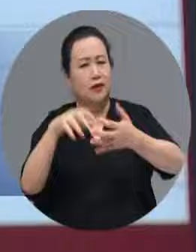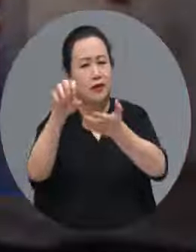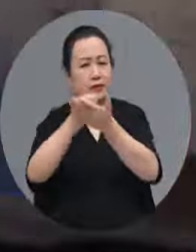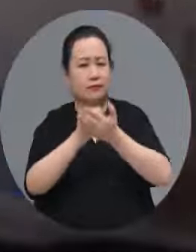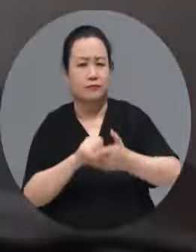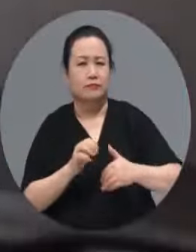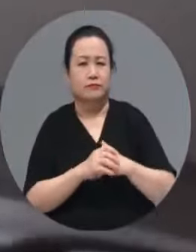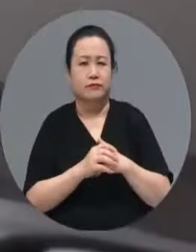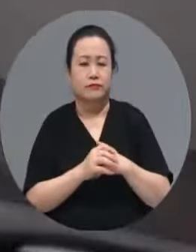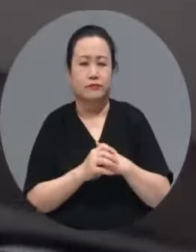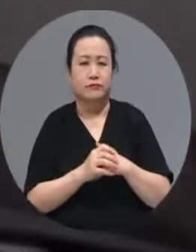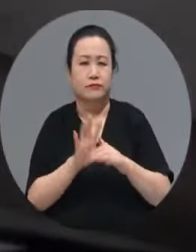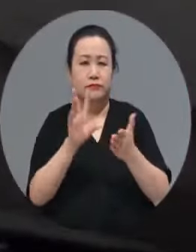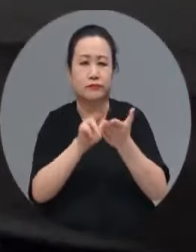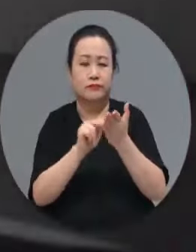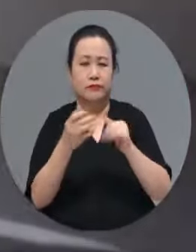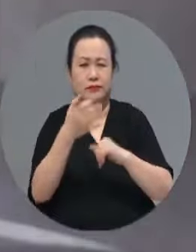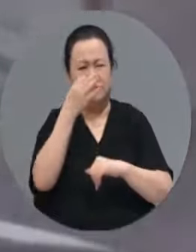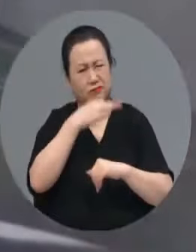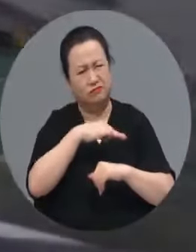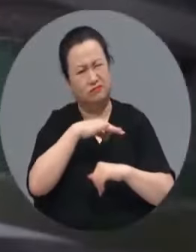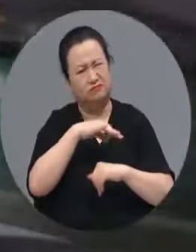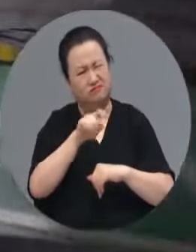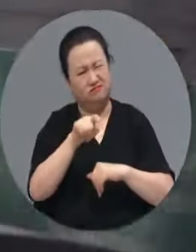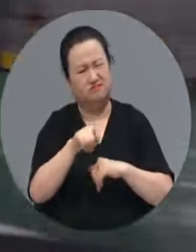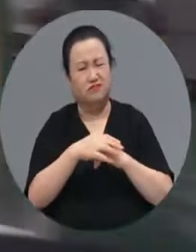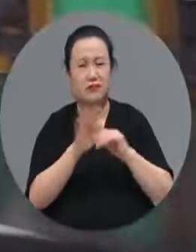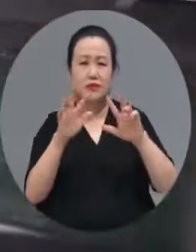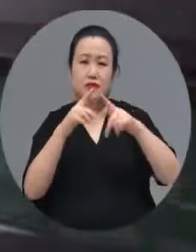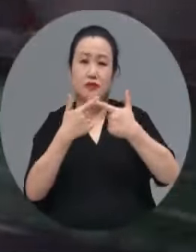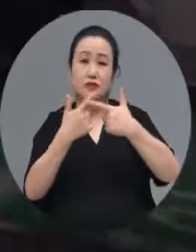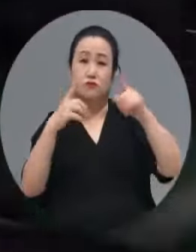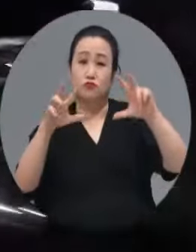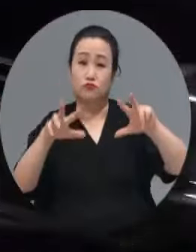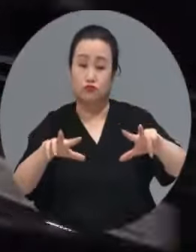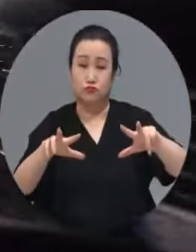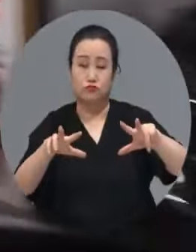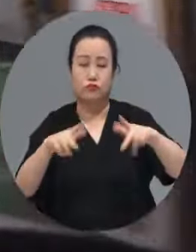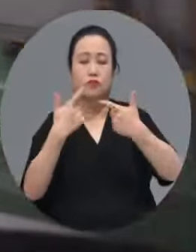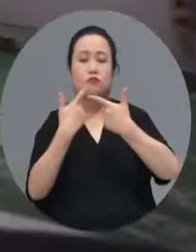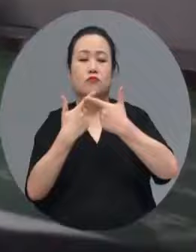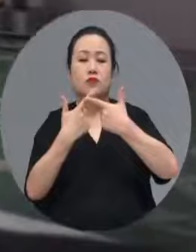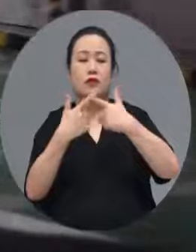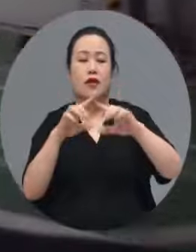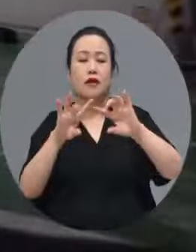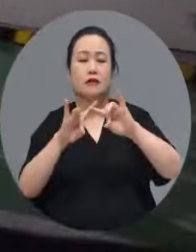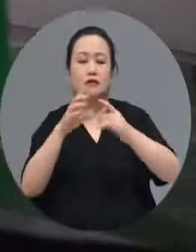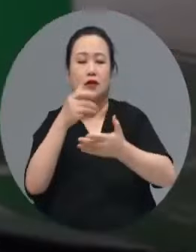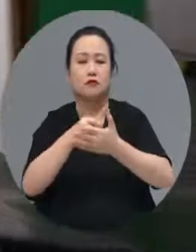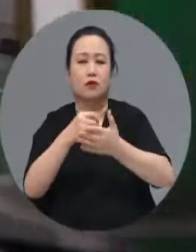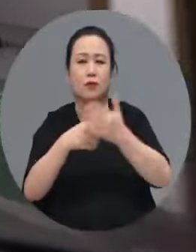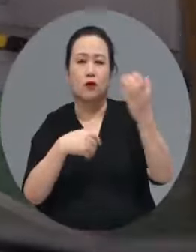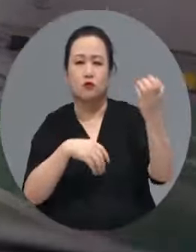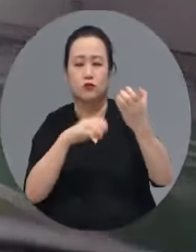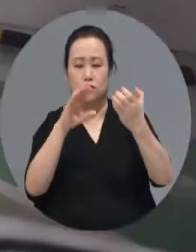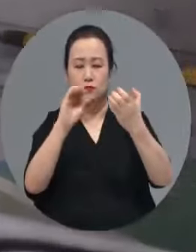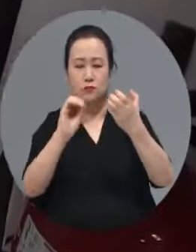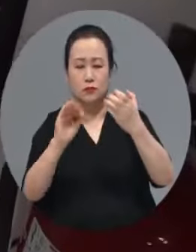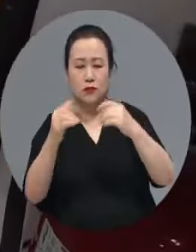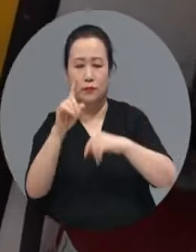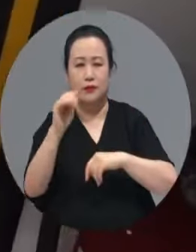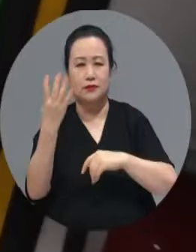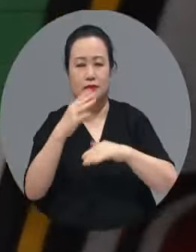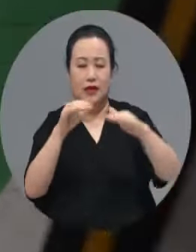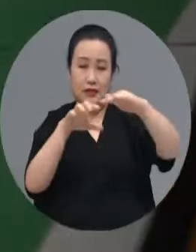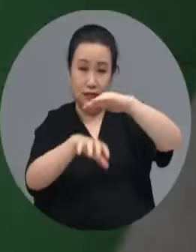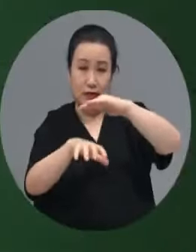도입을 하고. 문제는 실효성입니다. 현재 부산 전기차 충전기의 약 90%, 14,000여 기가